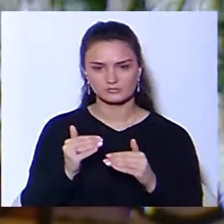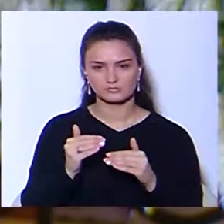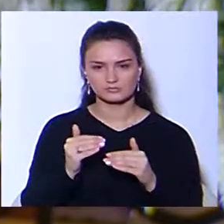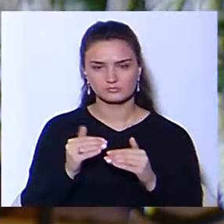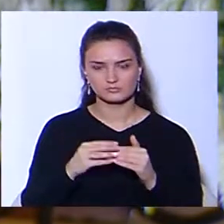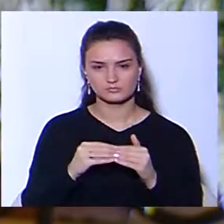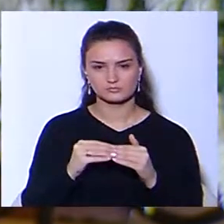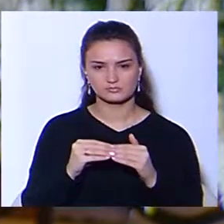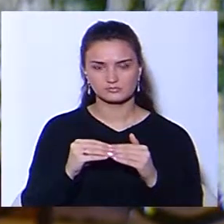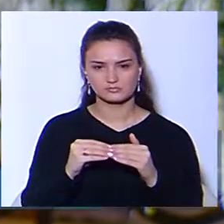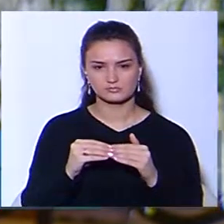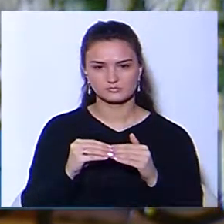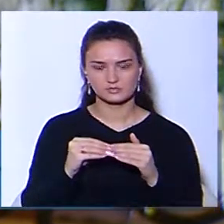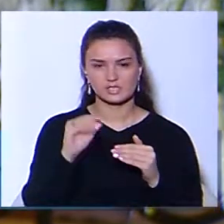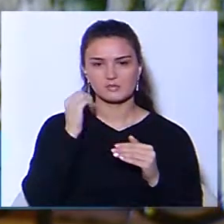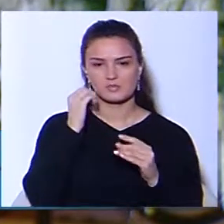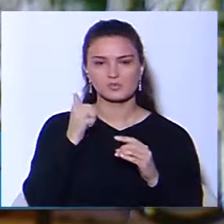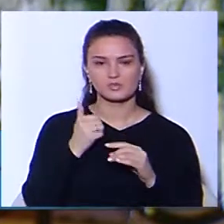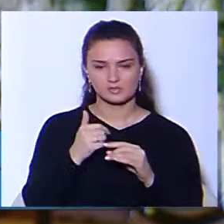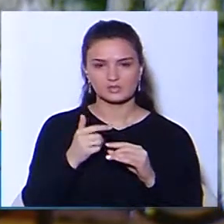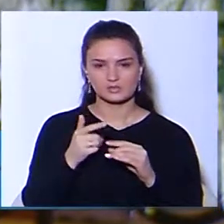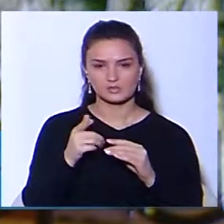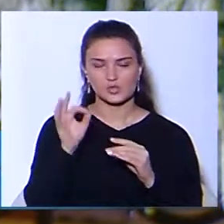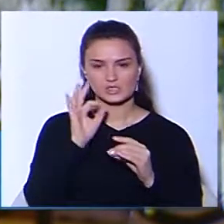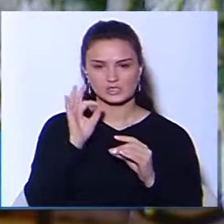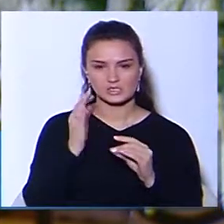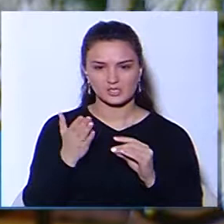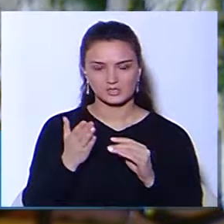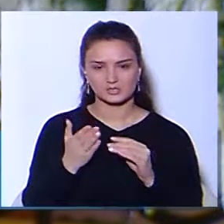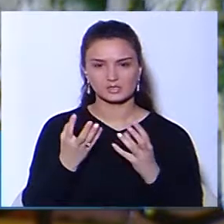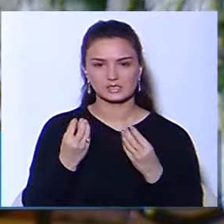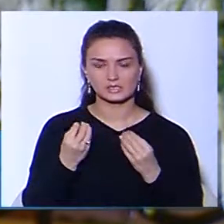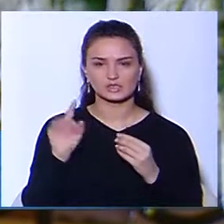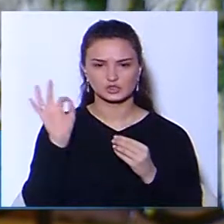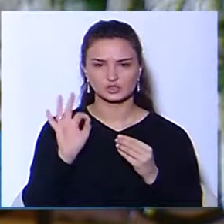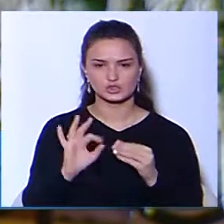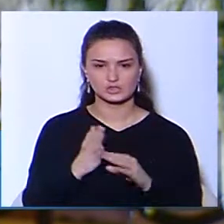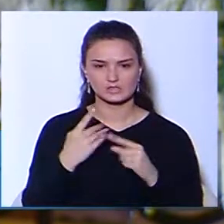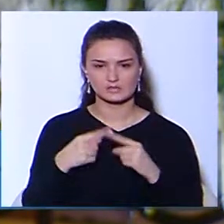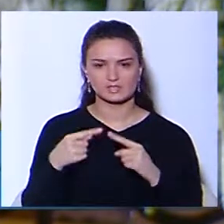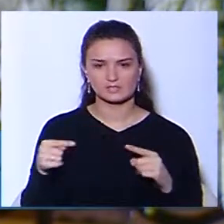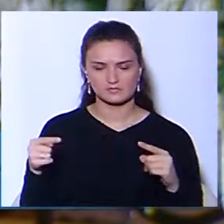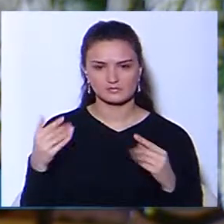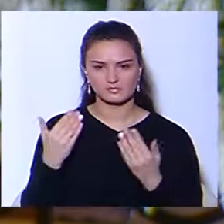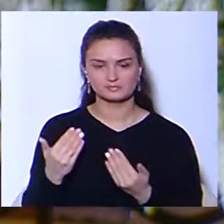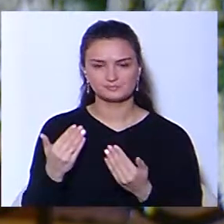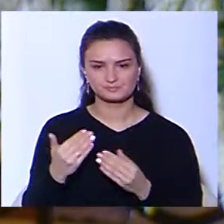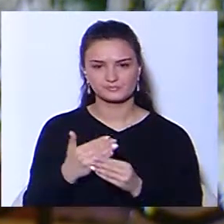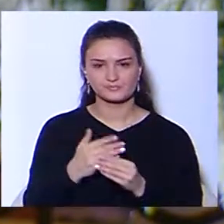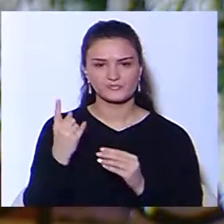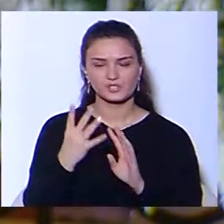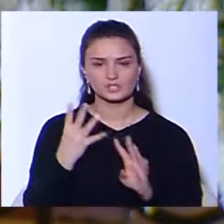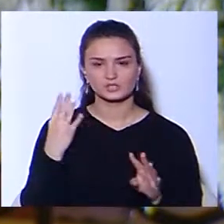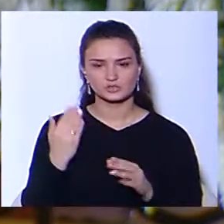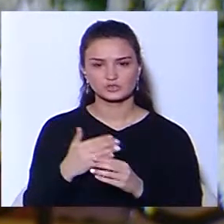დედა გოზინახს აკეთებს ამბებო და ის ცხვირში იწყებს. კიდე ხშირია, ანუ სხვადასხვა უცხო სხეულები. და პირველ